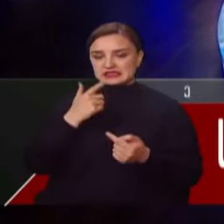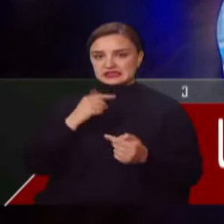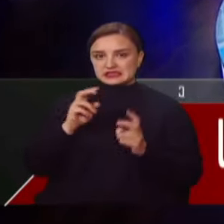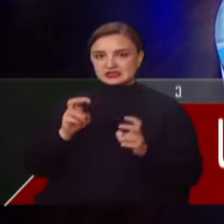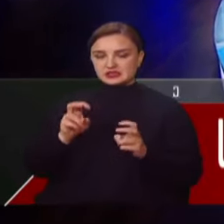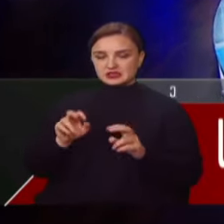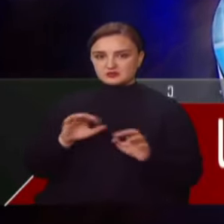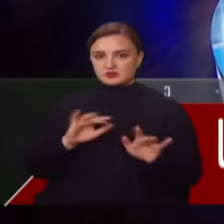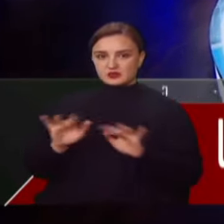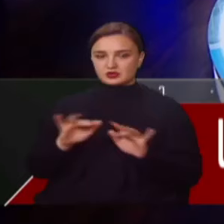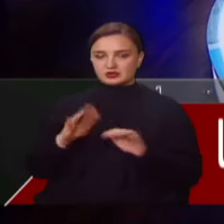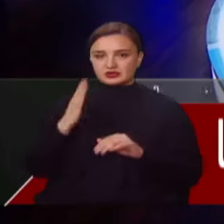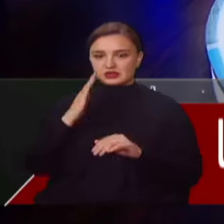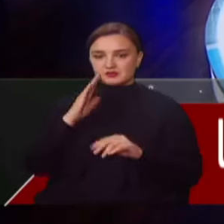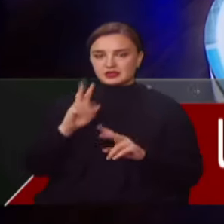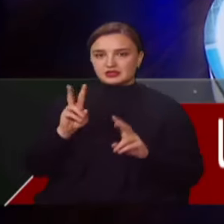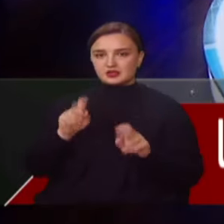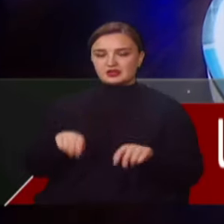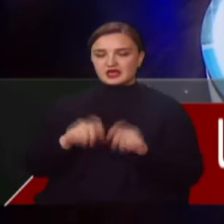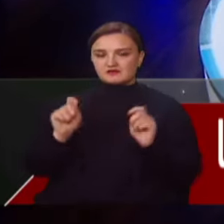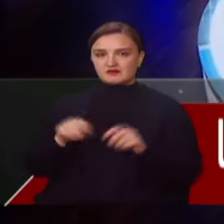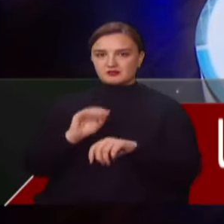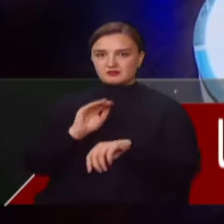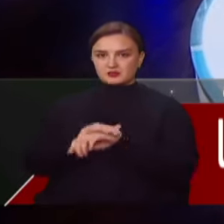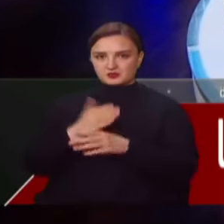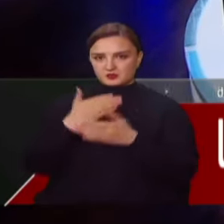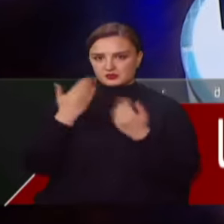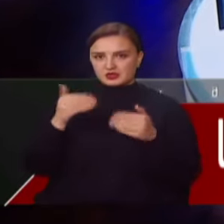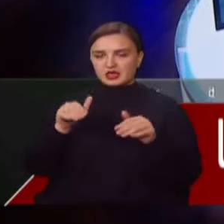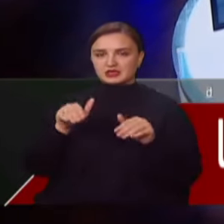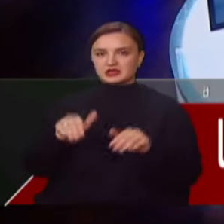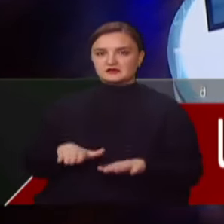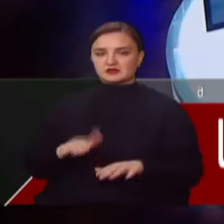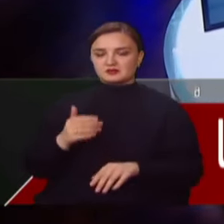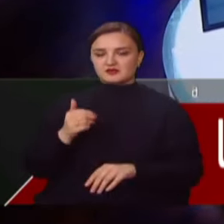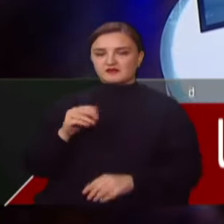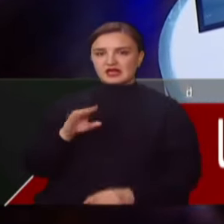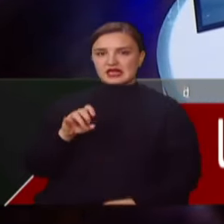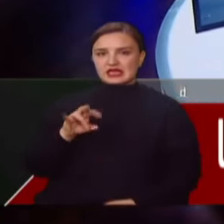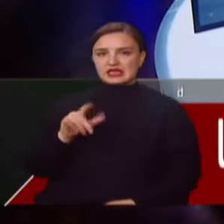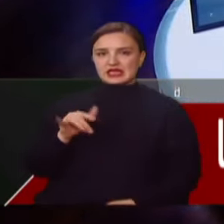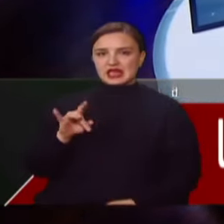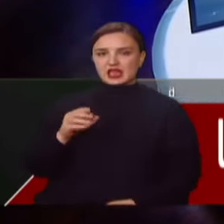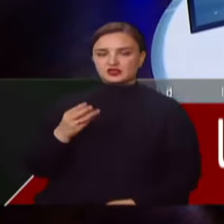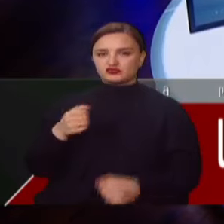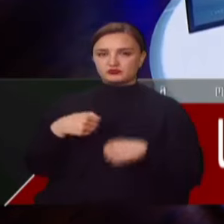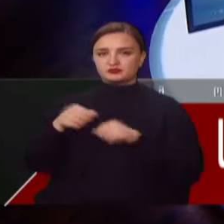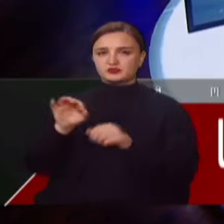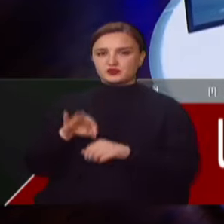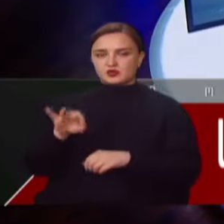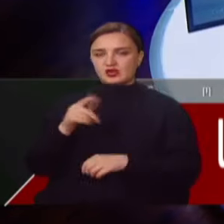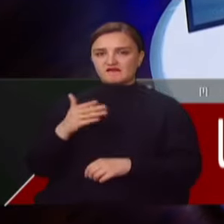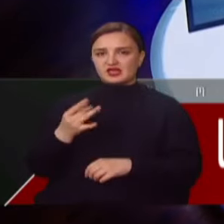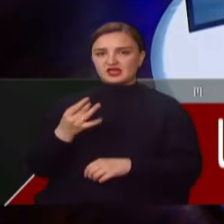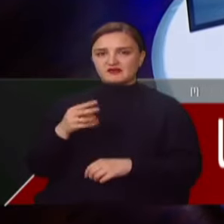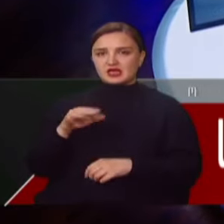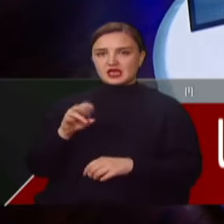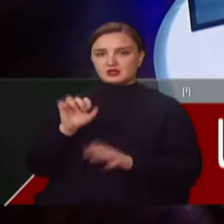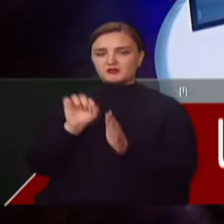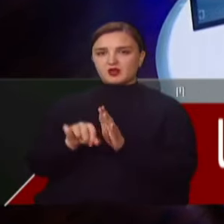სამართლებრივ პროცესში სამართლიანობის დარღვევის ნიშნები ვერ დაინახა. გადაწყვეტილება ვალერი გელაშვილზე მომხდარი თავდასხმის და სანდრო გირგვლიანის